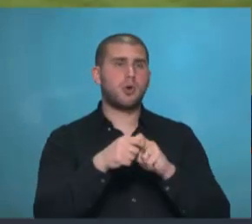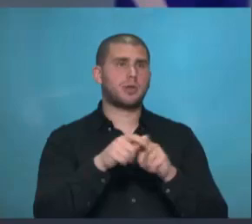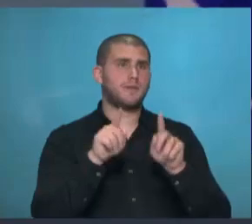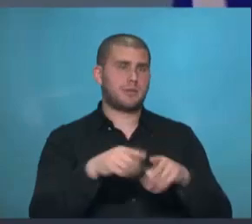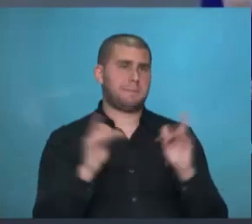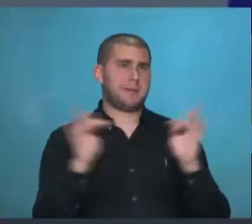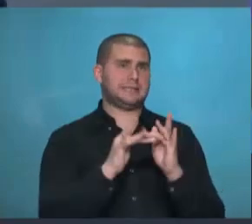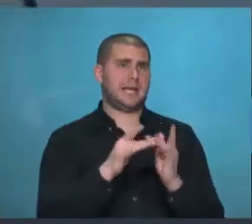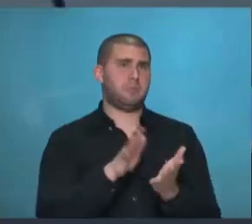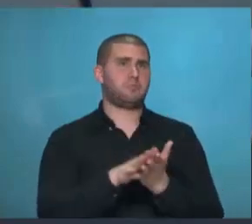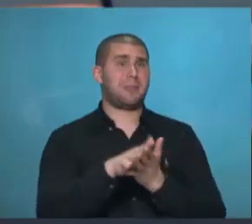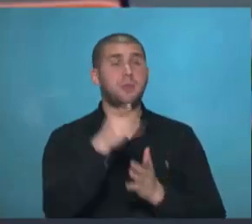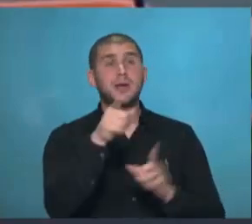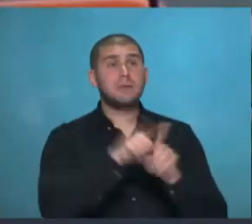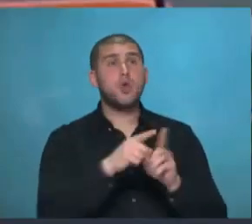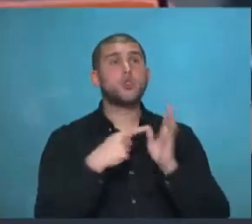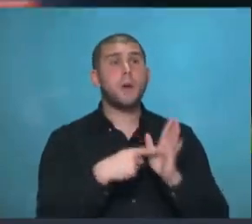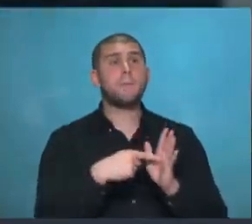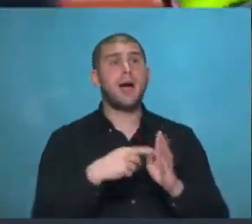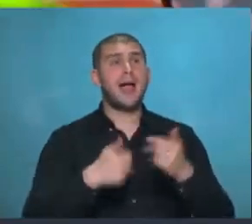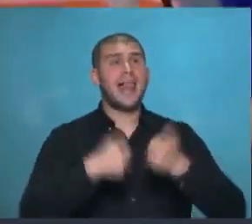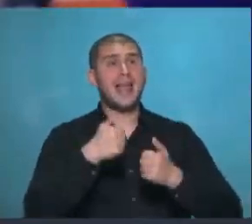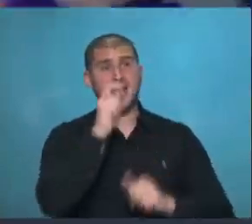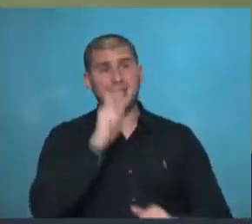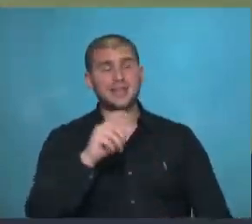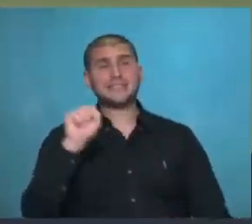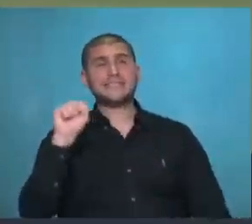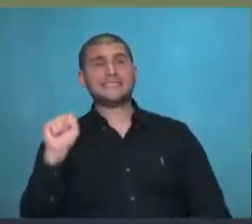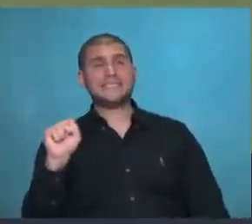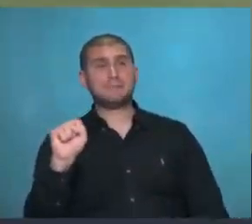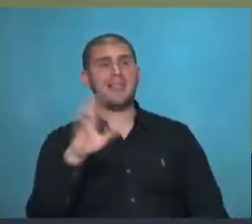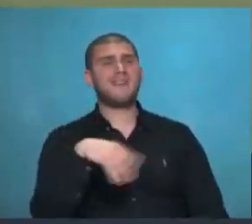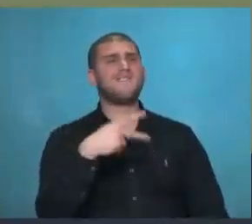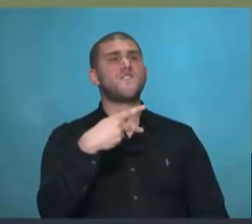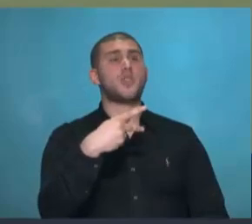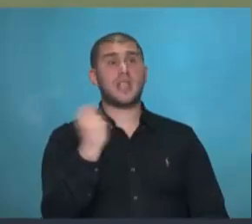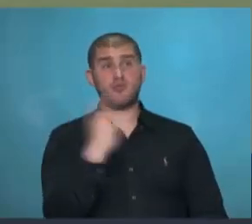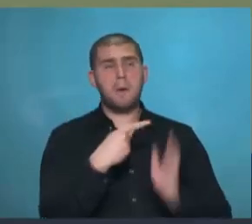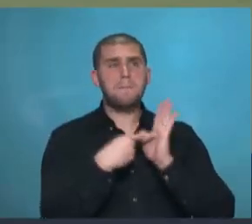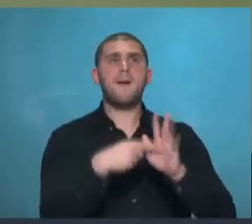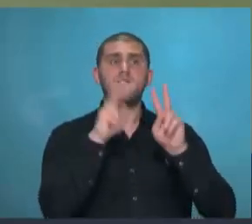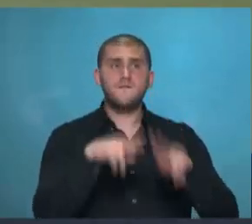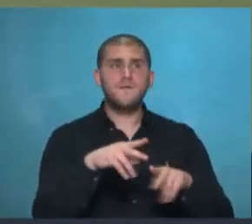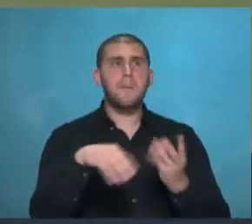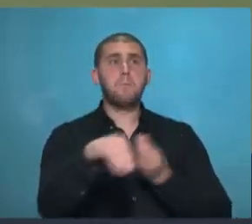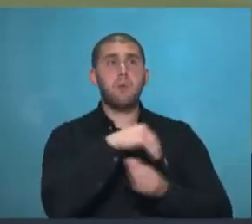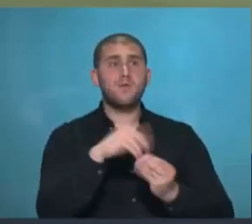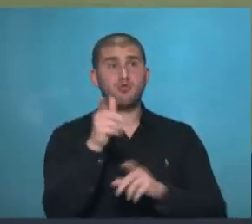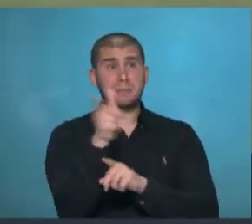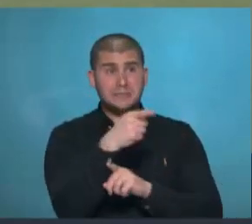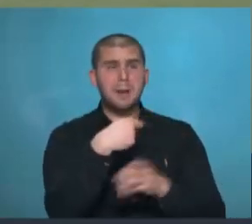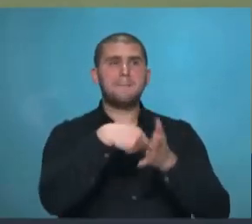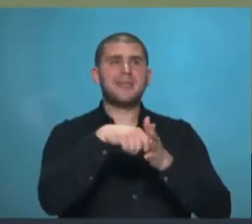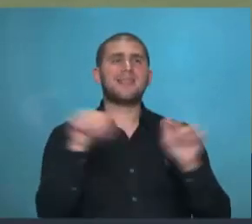משחק. הדוגמה הזאת מהליגה האיטלקית במשחק בין ספאל לפיורנטינה השבוע ממחישה עד כמה מעורבות של ור מתקנת